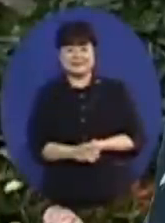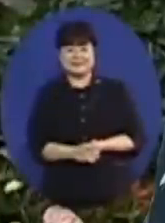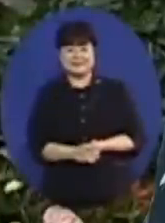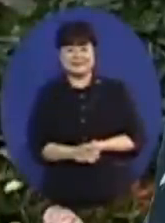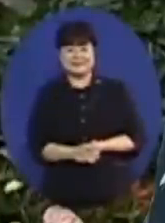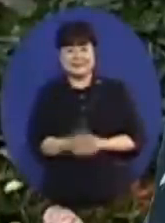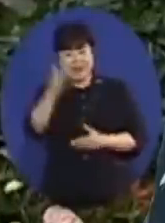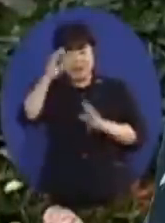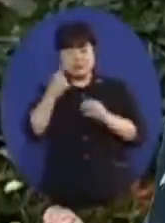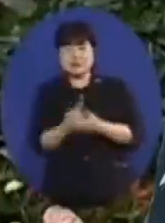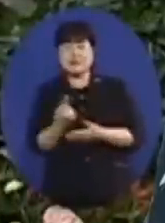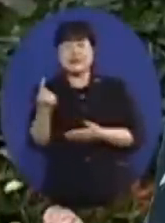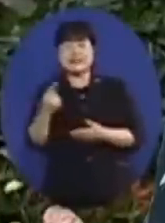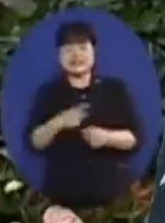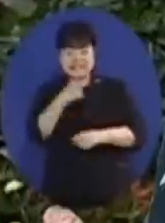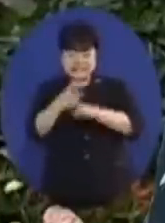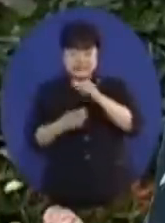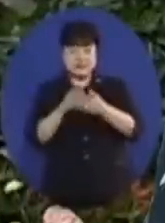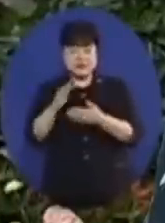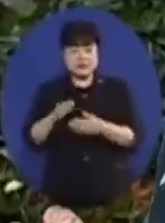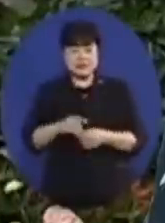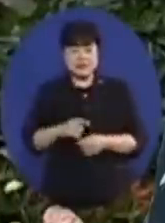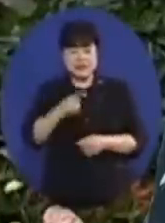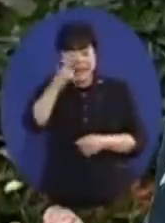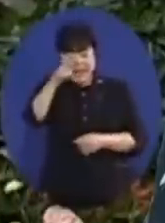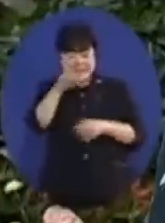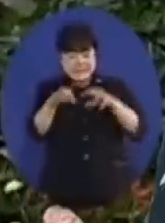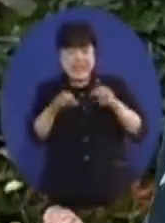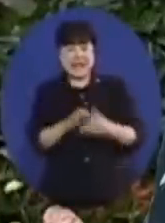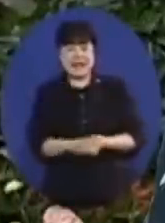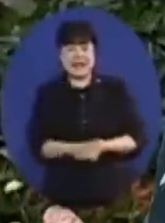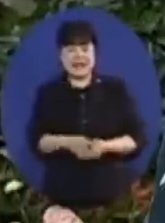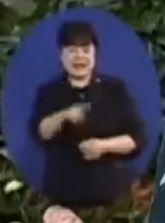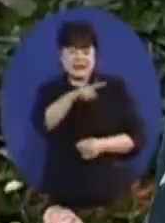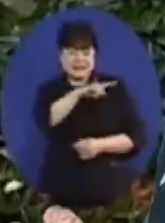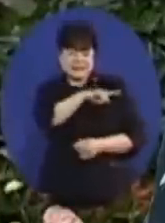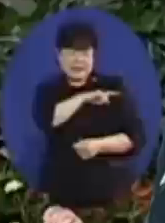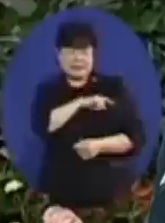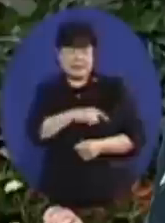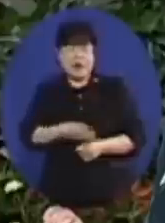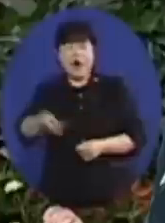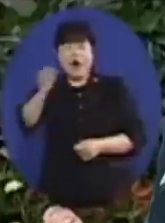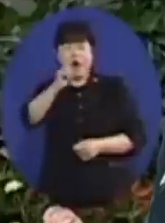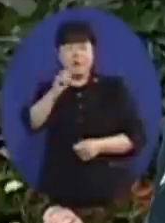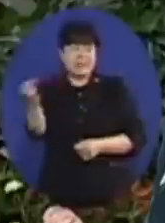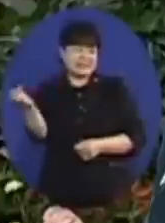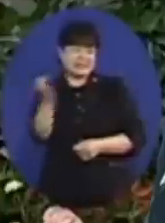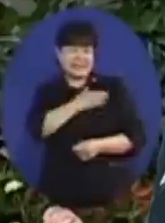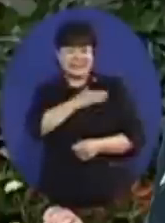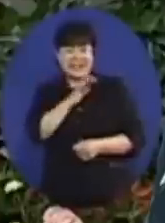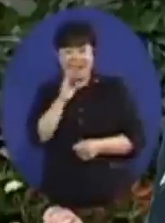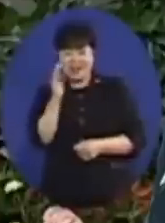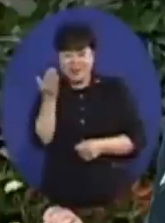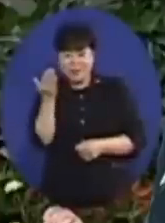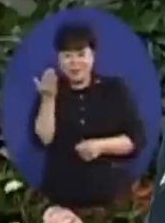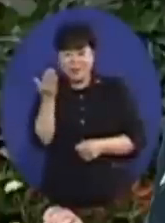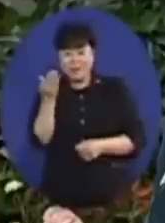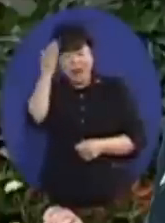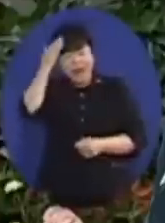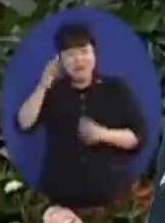그는 한국을 떠난지 20년 만에 아시아 최고의 억만장자가 되어 한국으로 돌아왔습니다 그리고